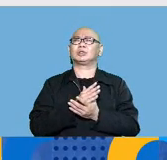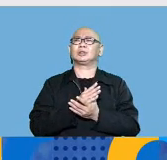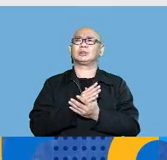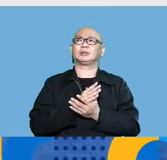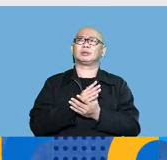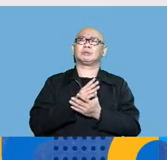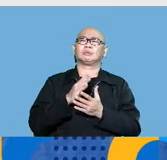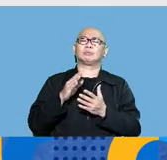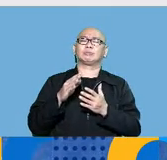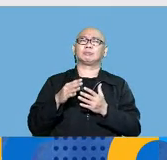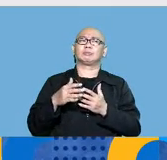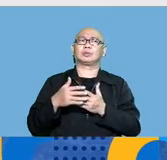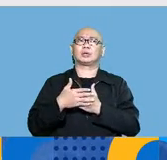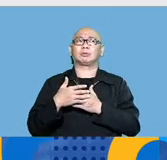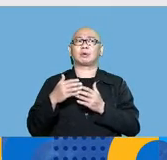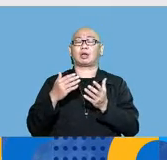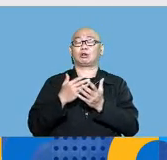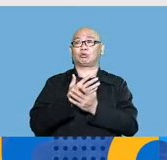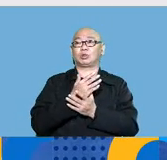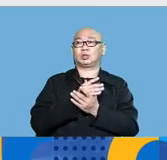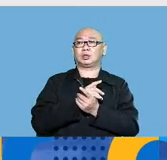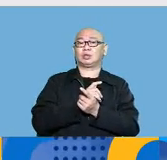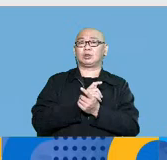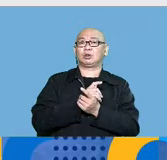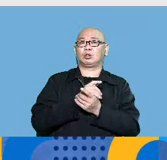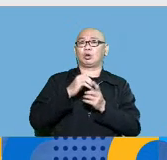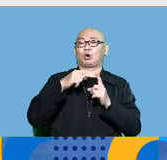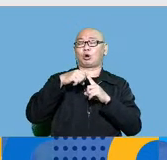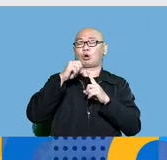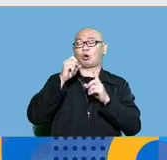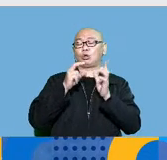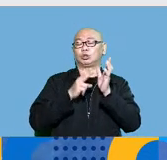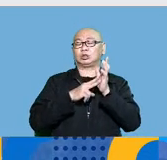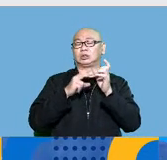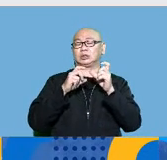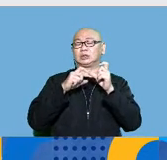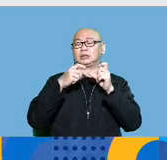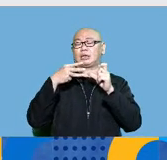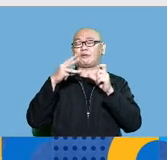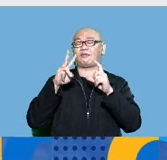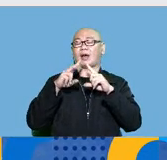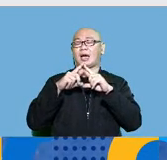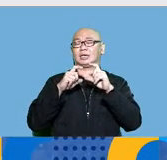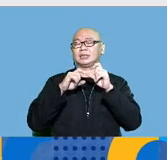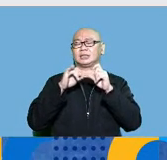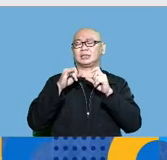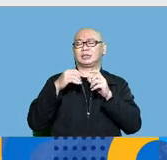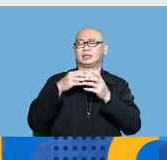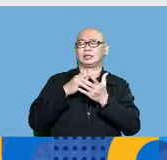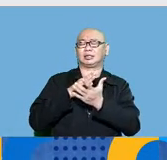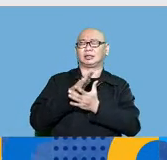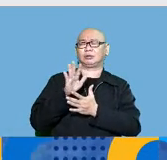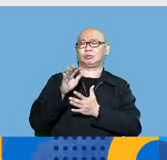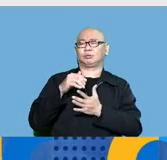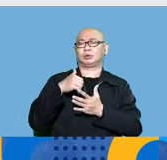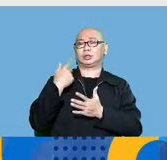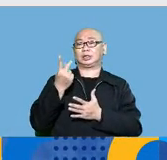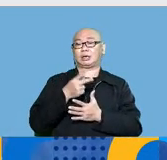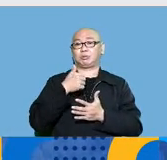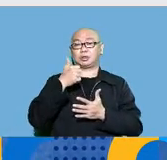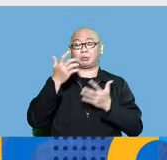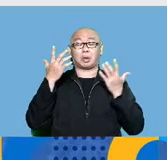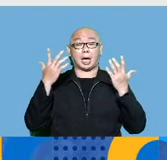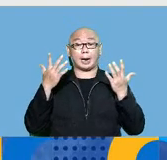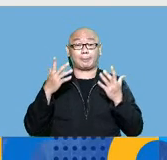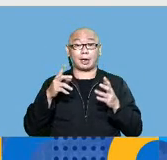ini melewati konservasi ex situ. Kemudian untuk konservasi tingkat kawasan, kita bisa mengharapkan bahwa